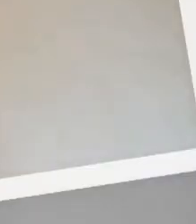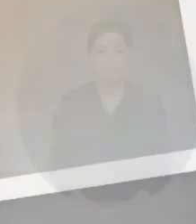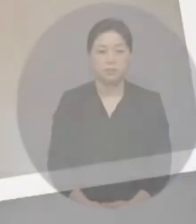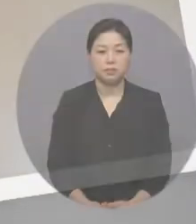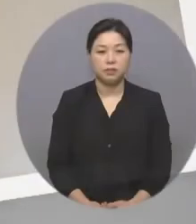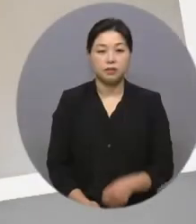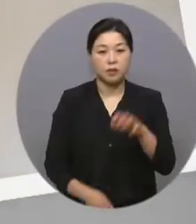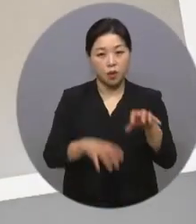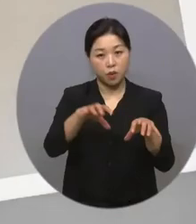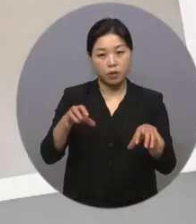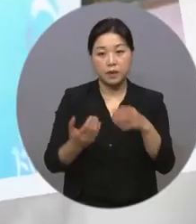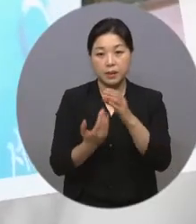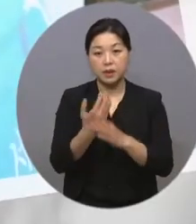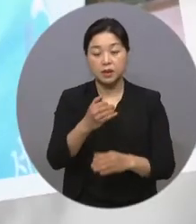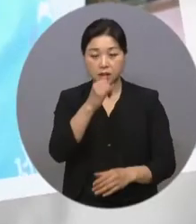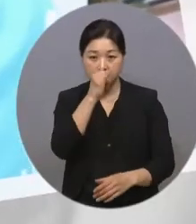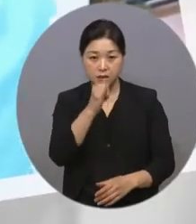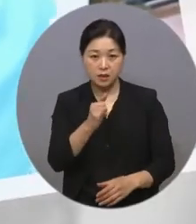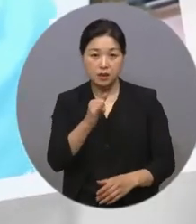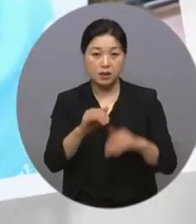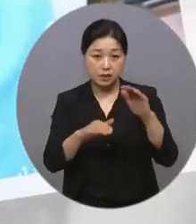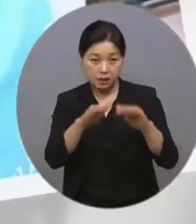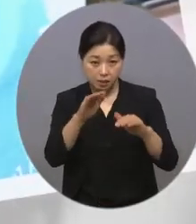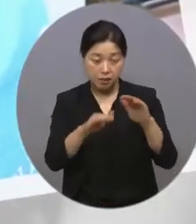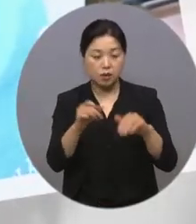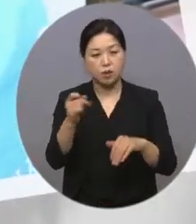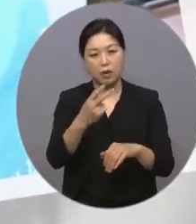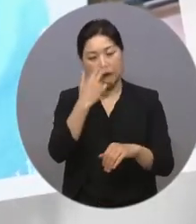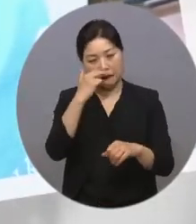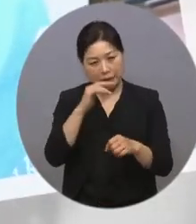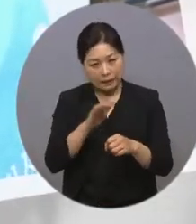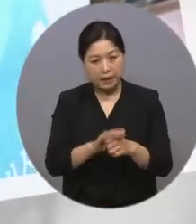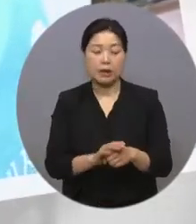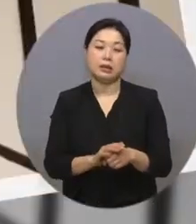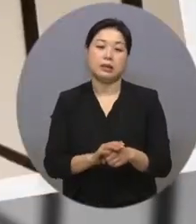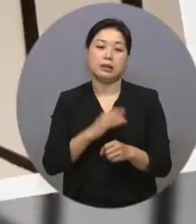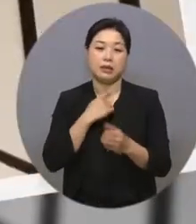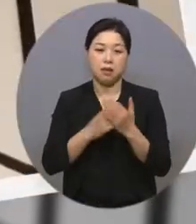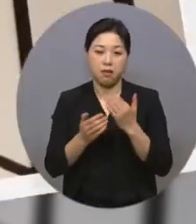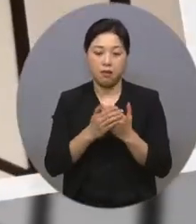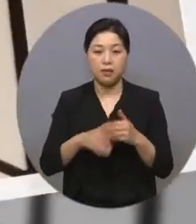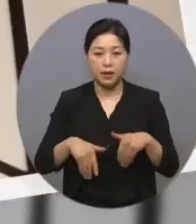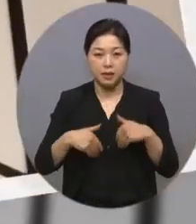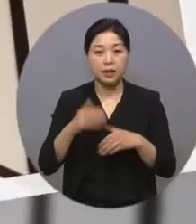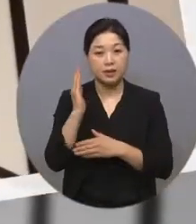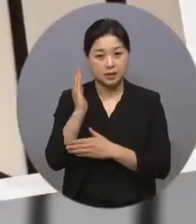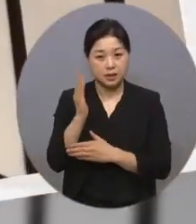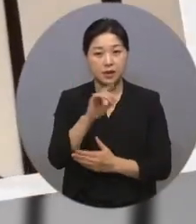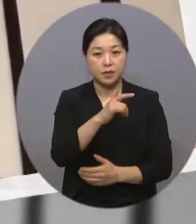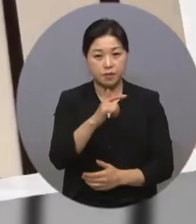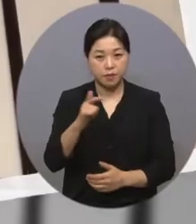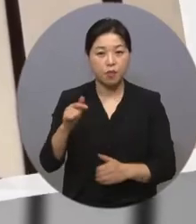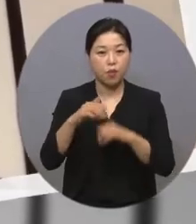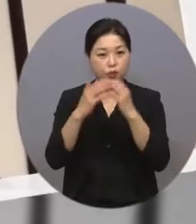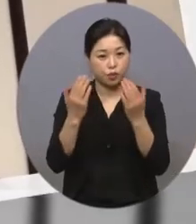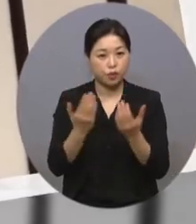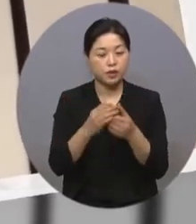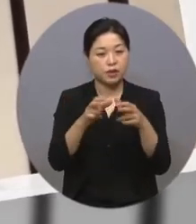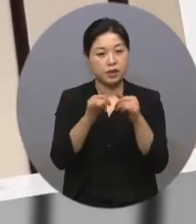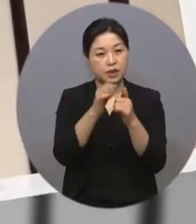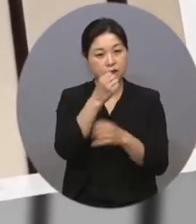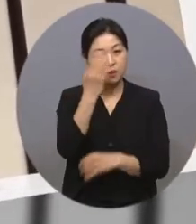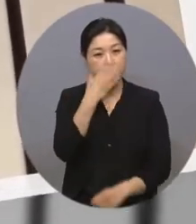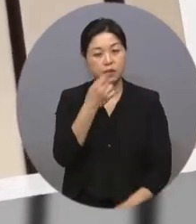우리 주변에서 일어나는 불공정한 사례부터 억울한 사연, 따뜻한 미담까지 장애인신문과